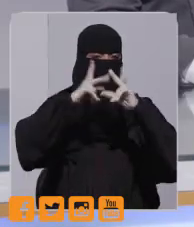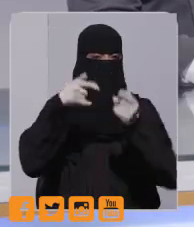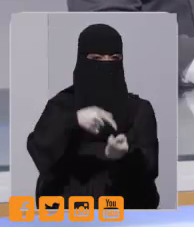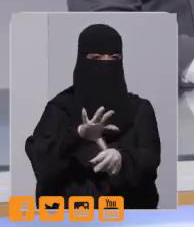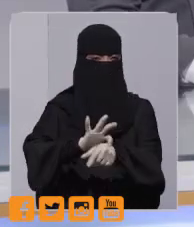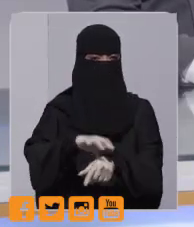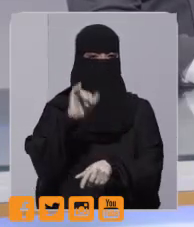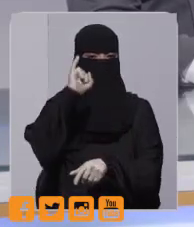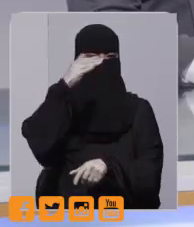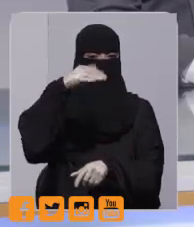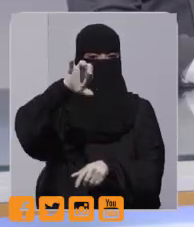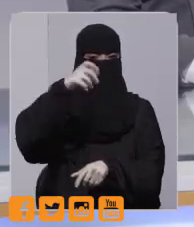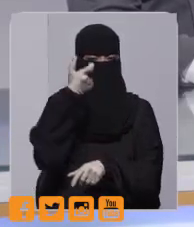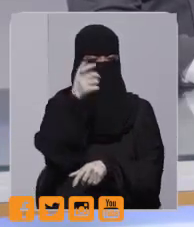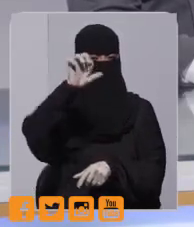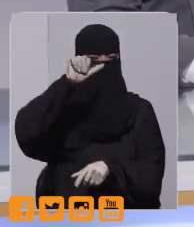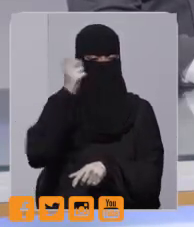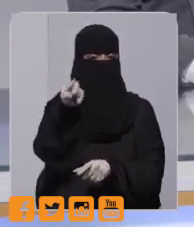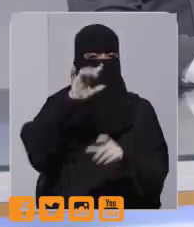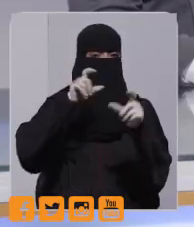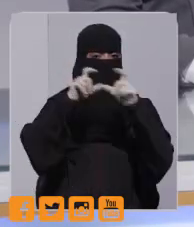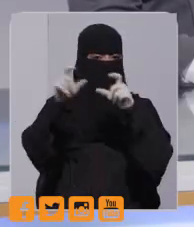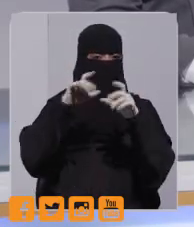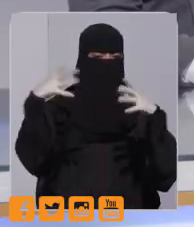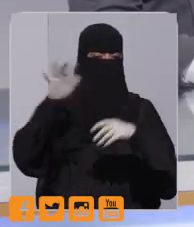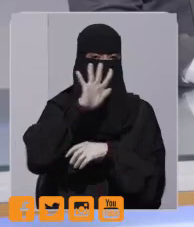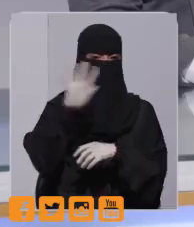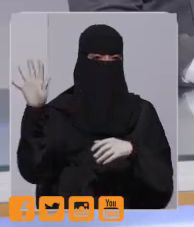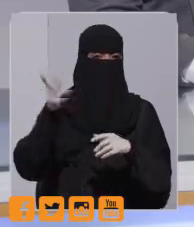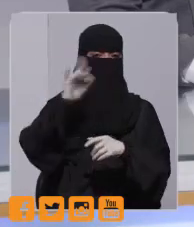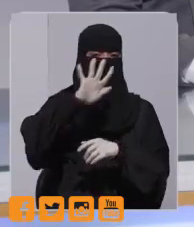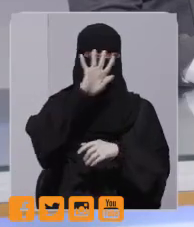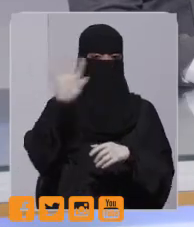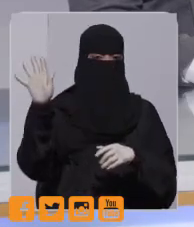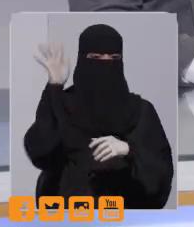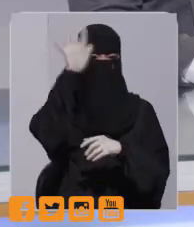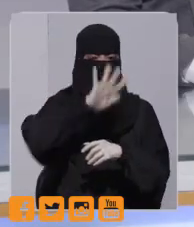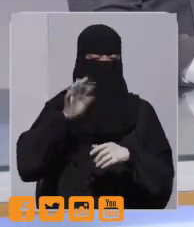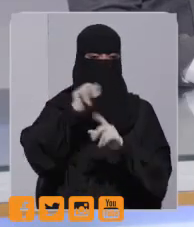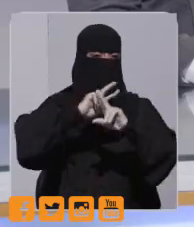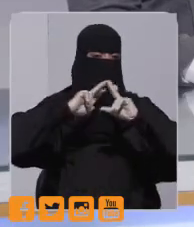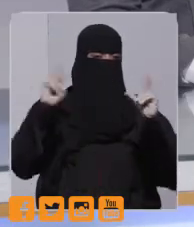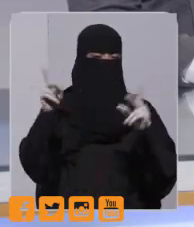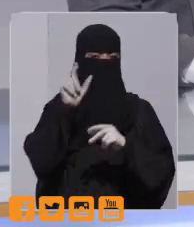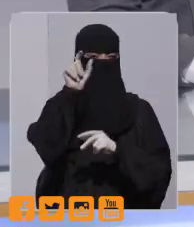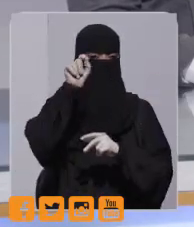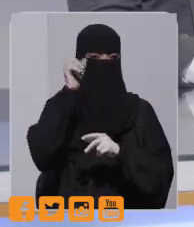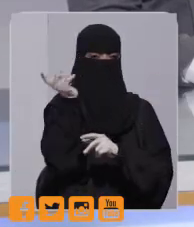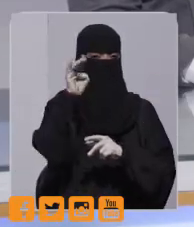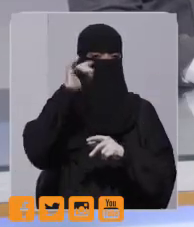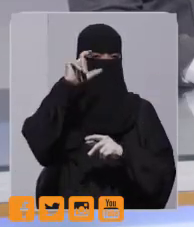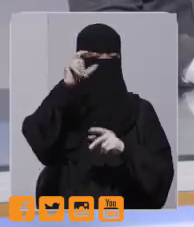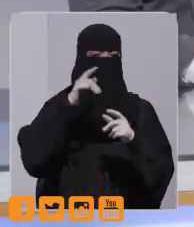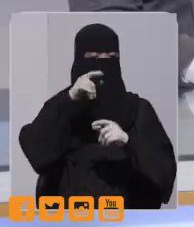منصور الشماري ونائب رئيس البنك لشؤون الشرق الاوسط وشمال افريقيا فريد بلحاجه الى التعقيدات التي